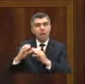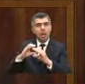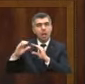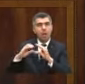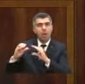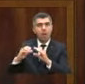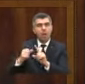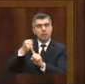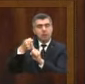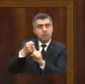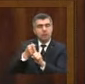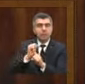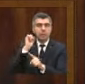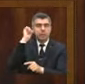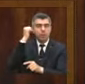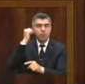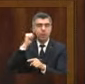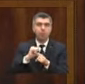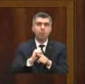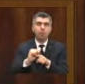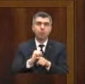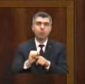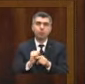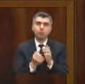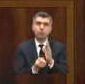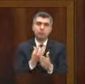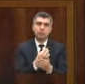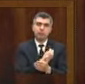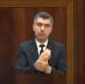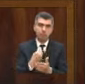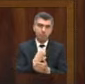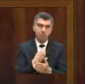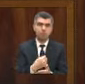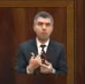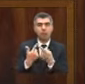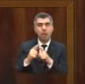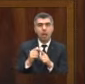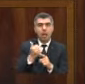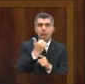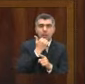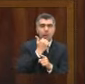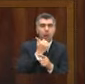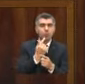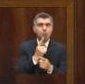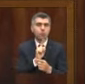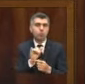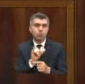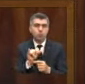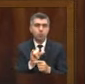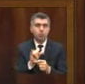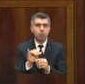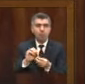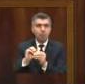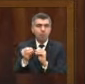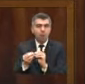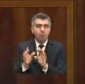التكوين الطبي لبلادنا من خلال ترصيد عناصر القوة فيه ومعالجة مكامن ضعفه أو اختلاله،